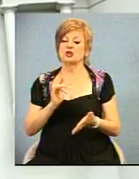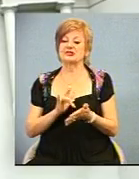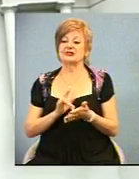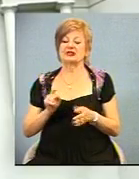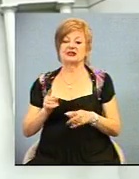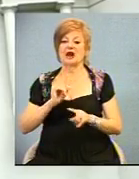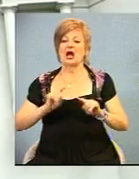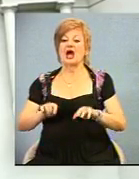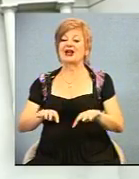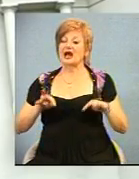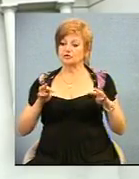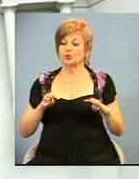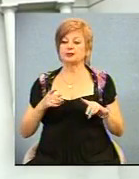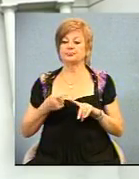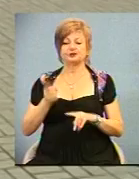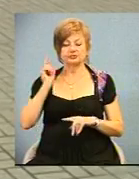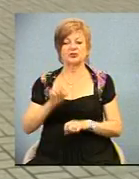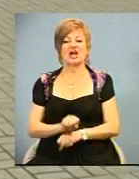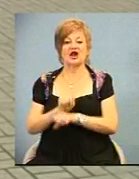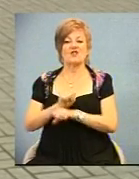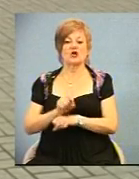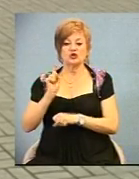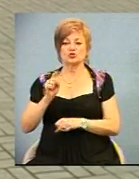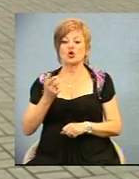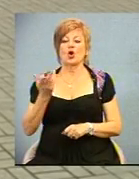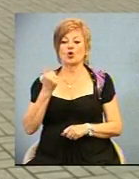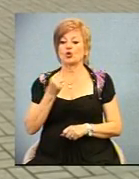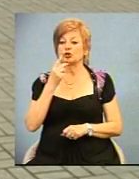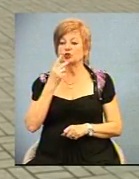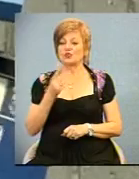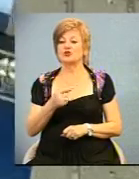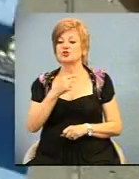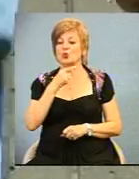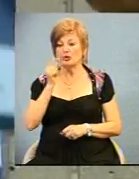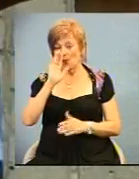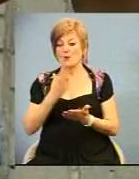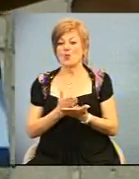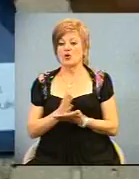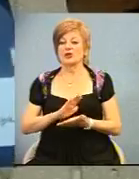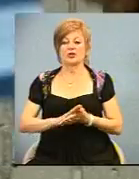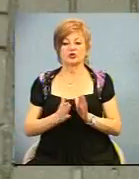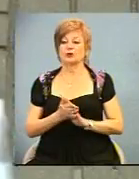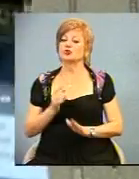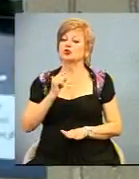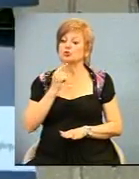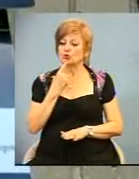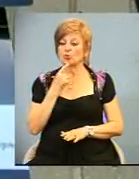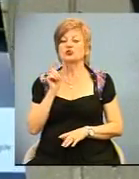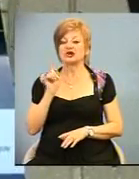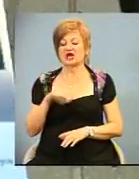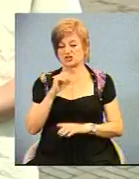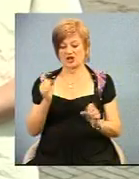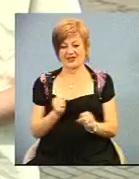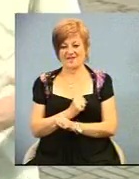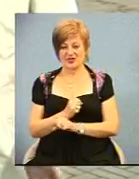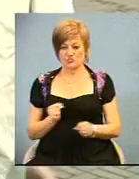Створити уряд тогочасні революціонери вирішили тоді, коли побачили. Із російським політикумом домовлятися складно чи й неможливо,